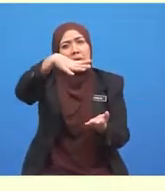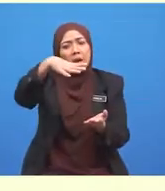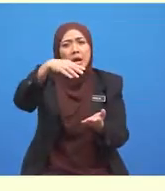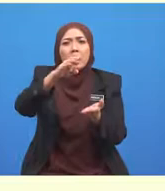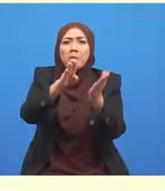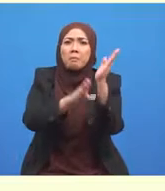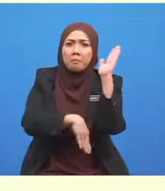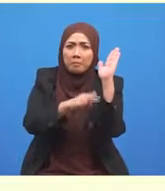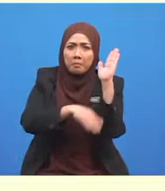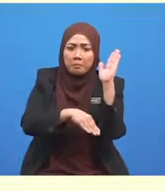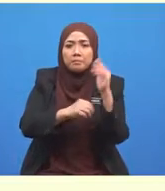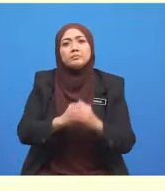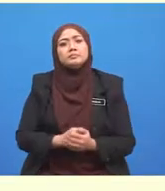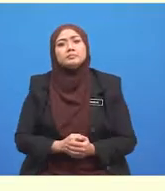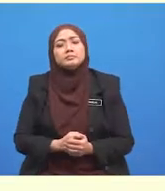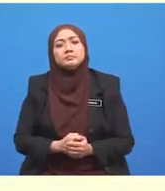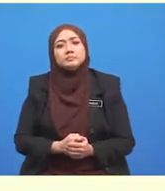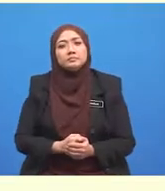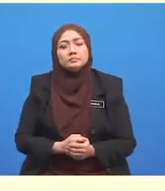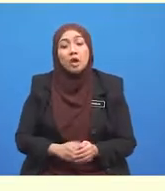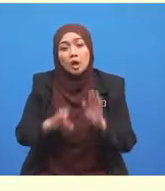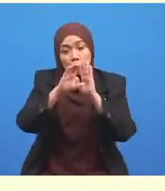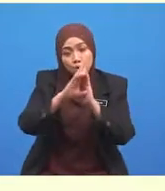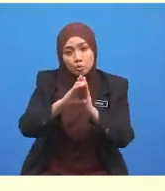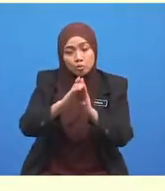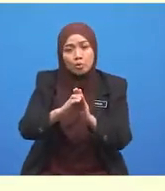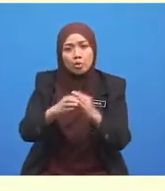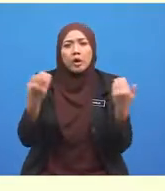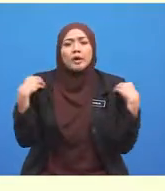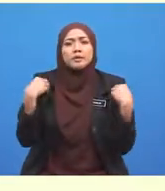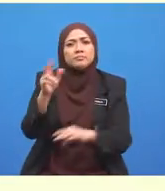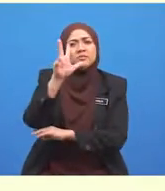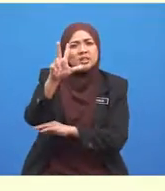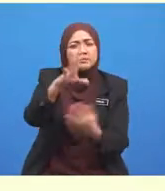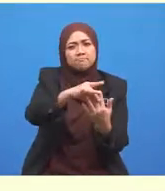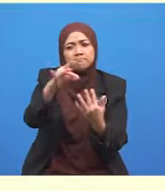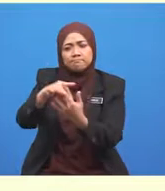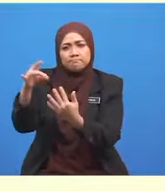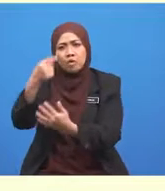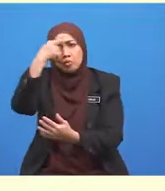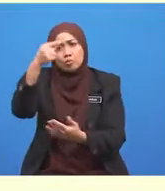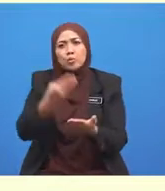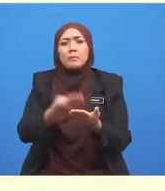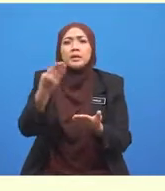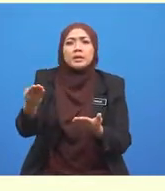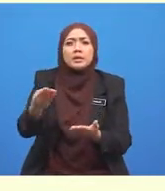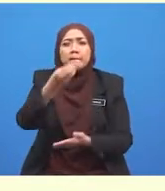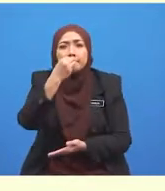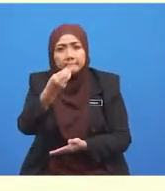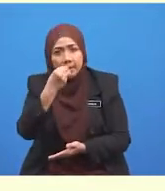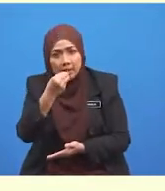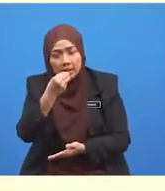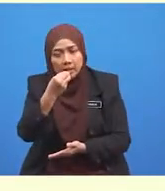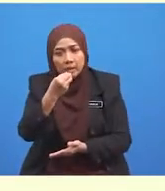Contohnya, Israel mempunyai 3 pilihan dalam menentukan menu apa yang boleh